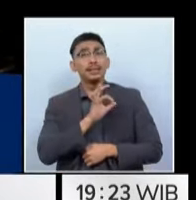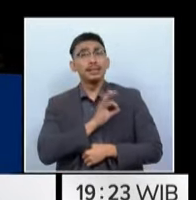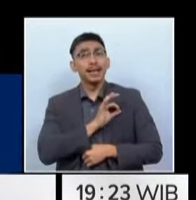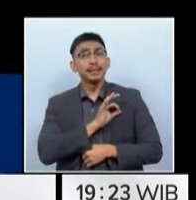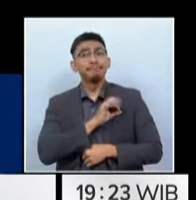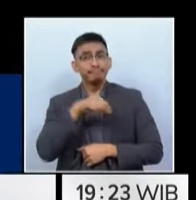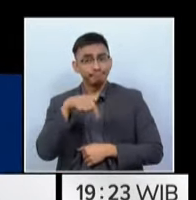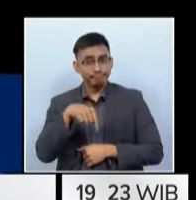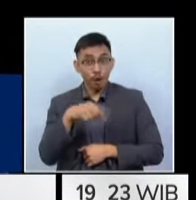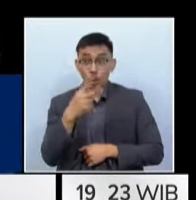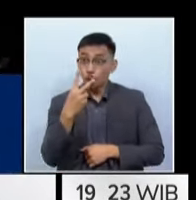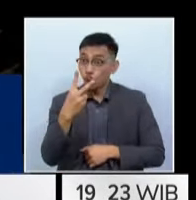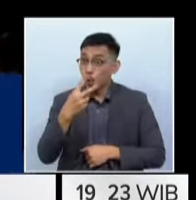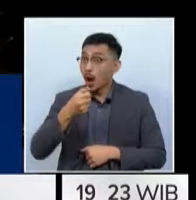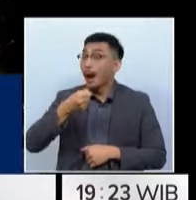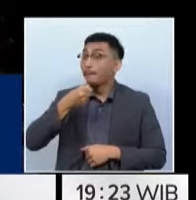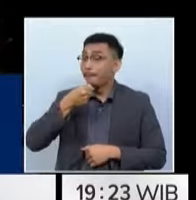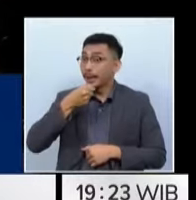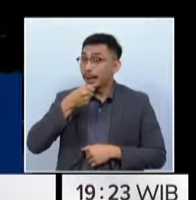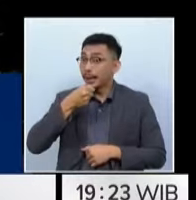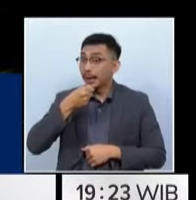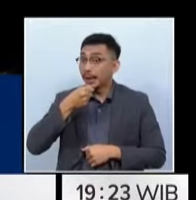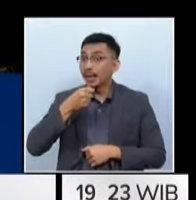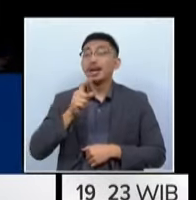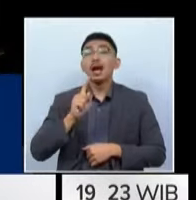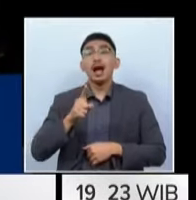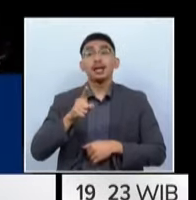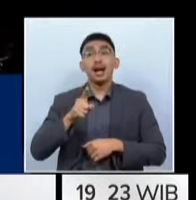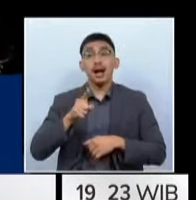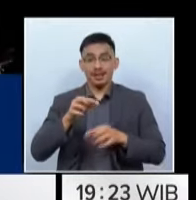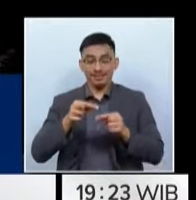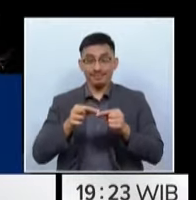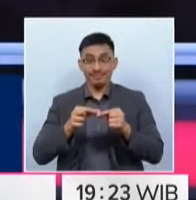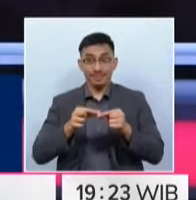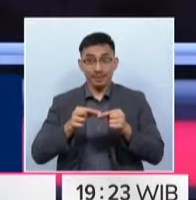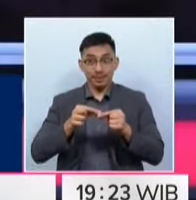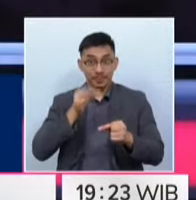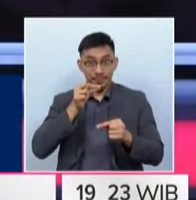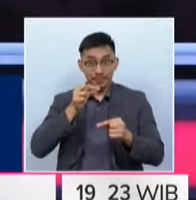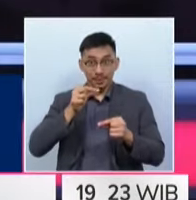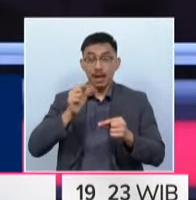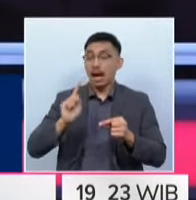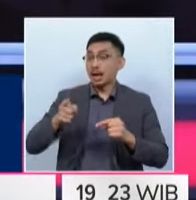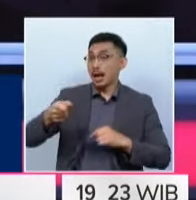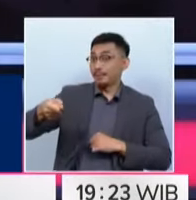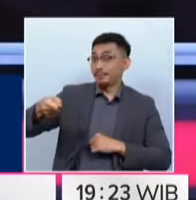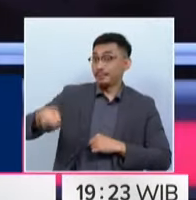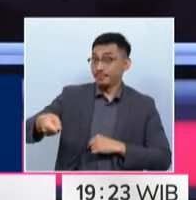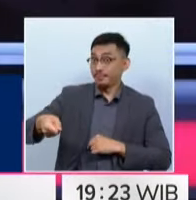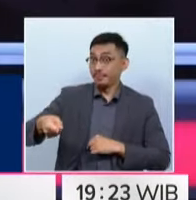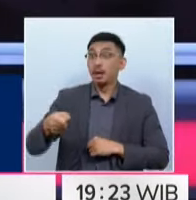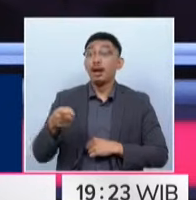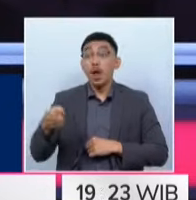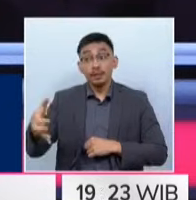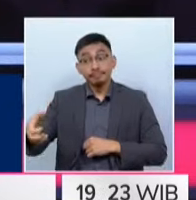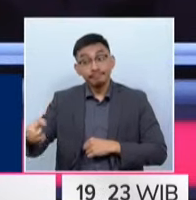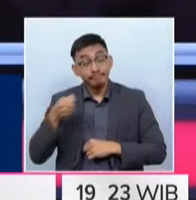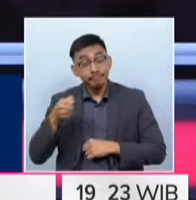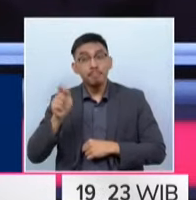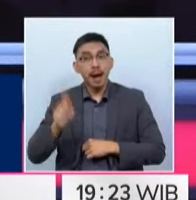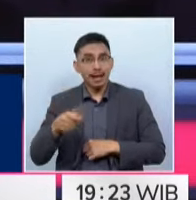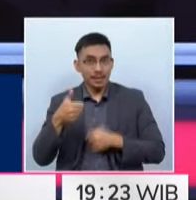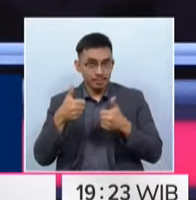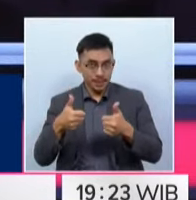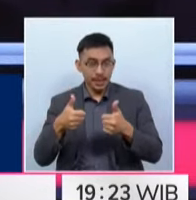dua buah mikrofon yang tersedia baik di podium dan juga ada Handy mic yang diletakkan di atas podium dan juga ghostnack yang telah tertempel